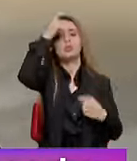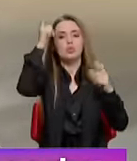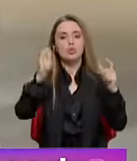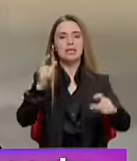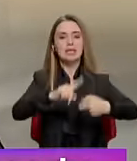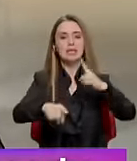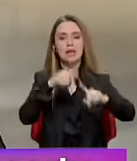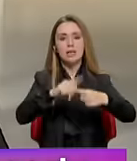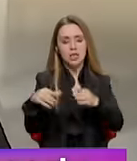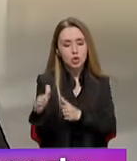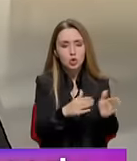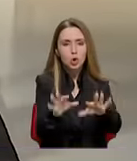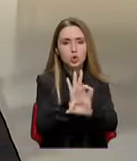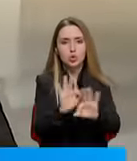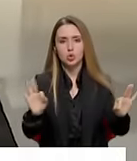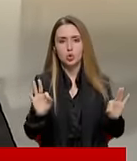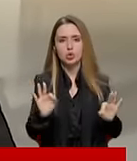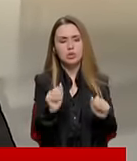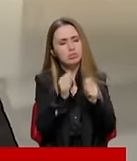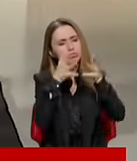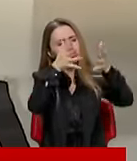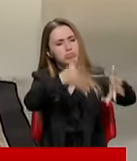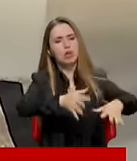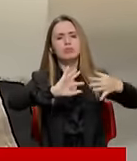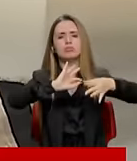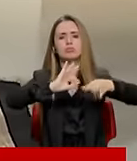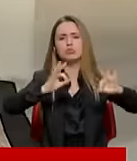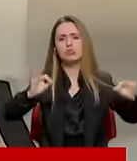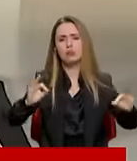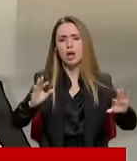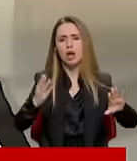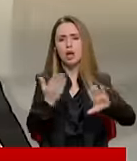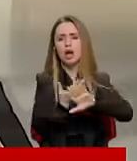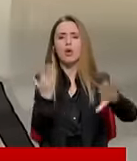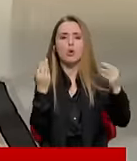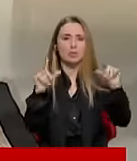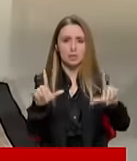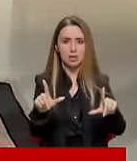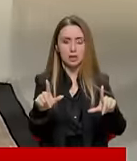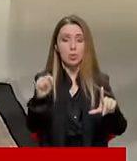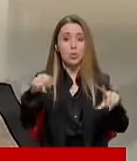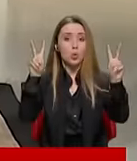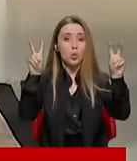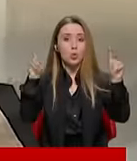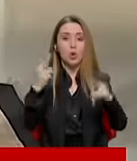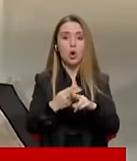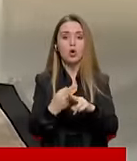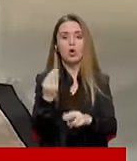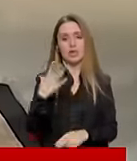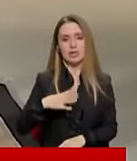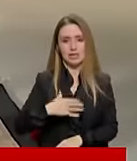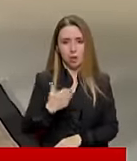siyaset ve yolsuzluk israf cümlelerin birbirinden ayrılmasını istiyorum Bu konuda da örnek olmak